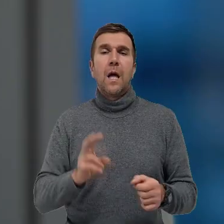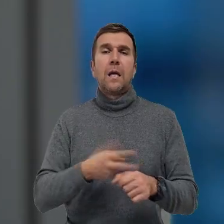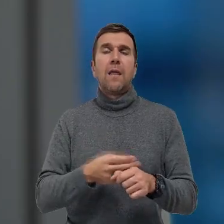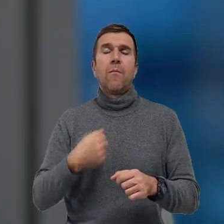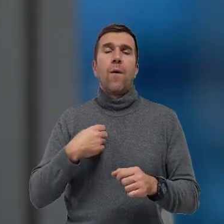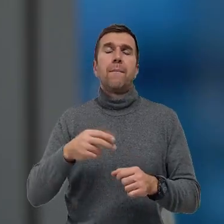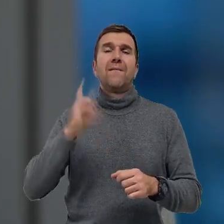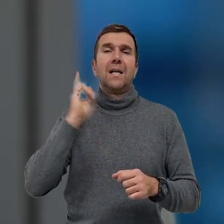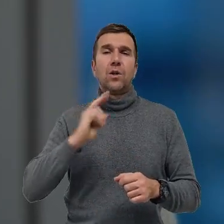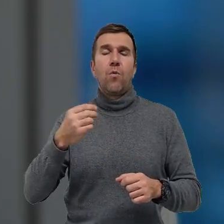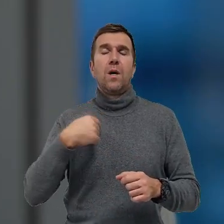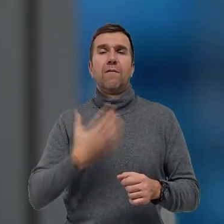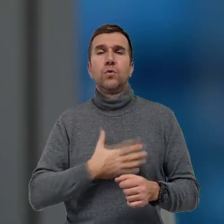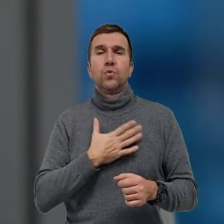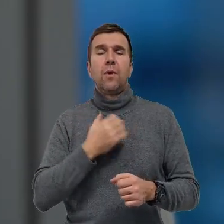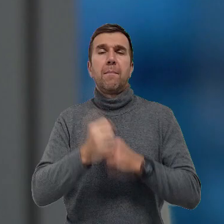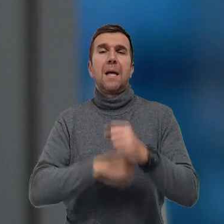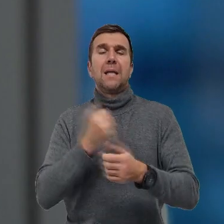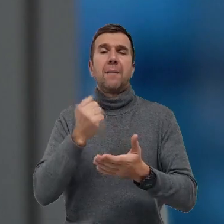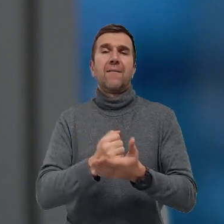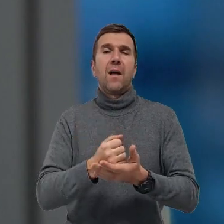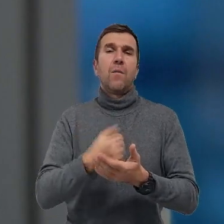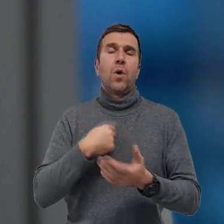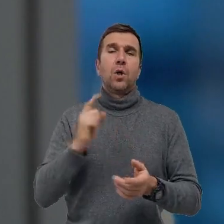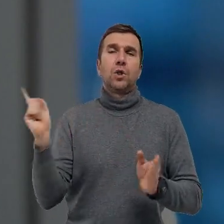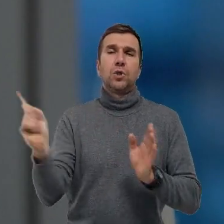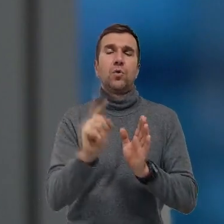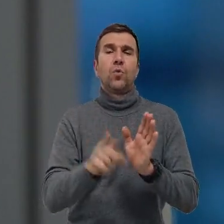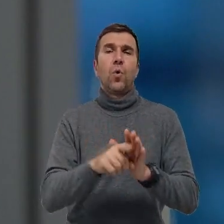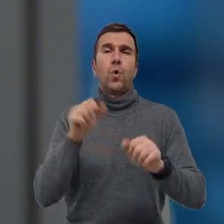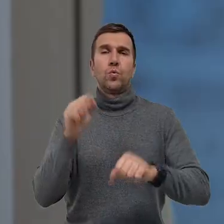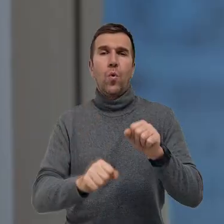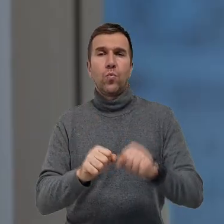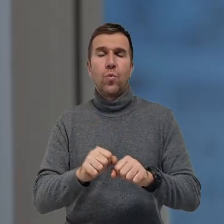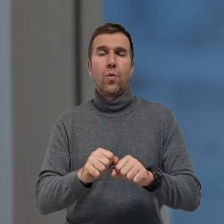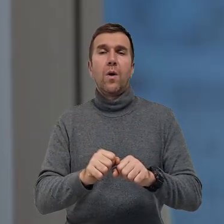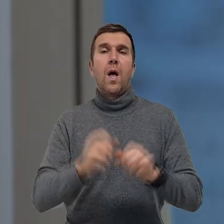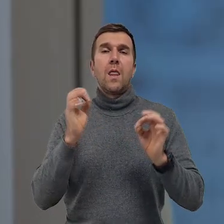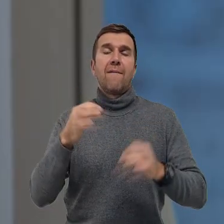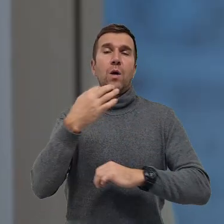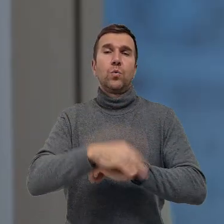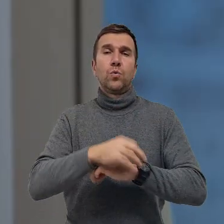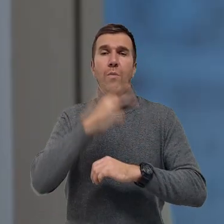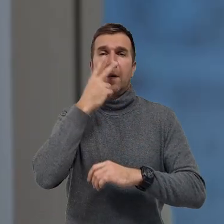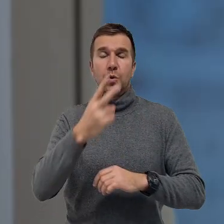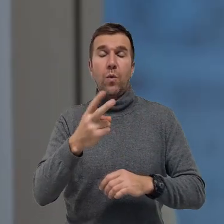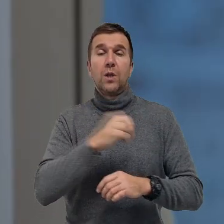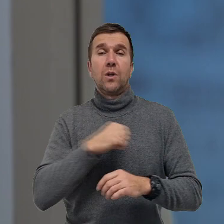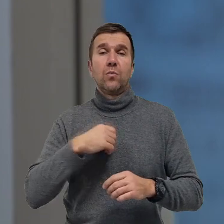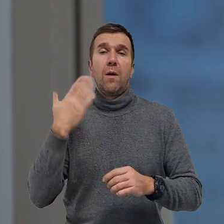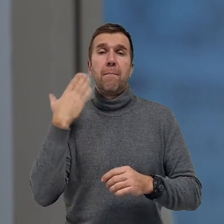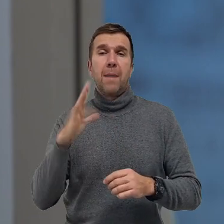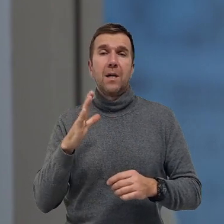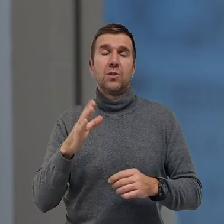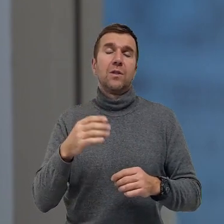Kiedy byłam w liceum, miałam wrażenie, że praca prawnika polega na chodzeniu do sądów. Natomiast w czasie studiów okazało się, że ja mam